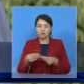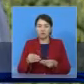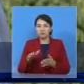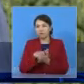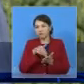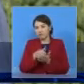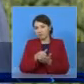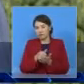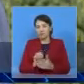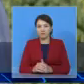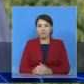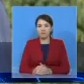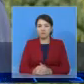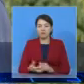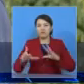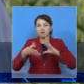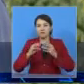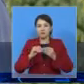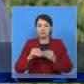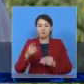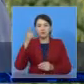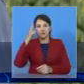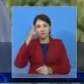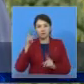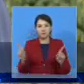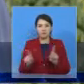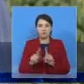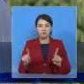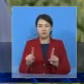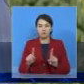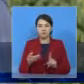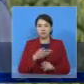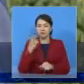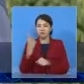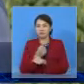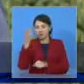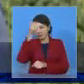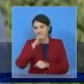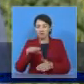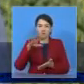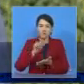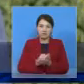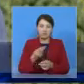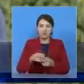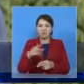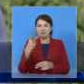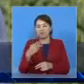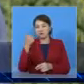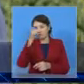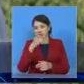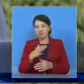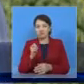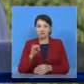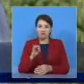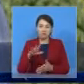масло. Ну, в целом, я думаю, что мы первый год занимаемся этим, второй год софлором